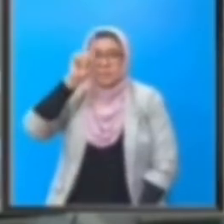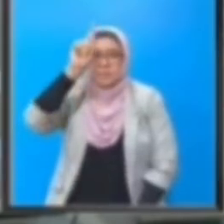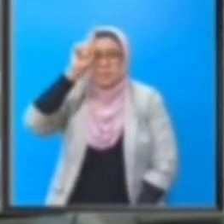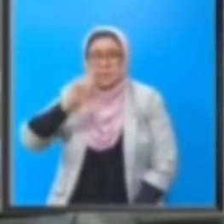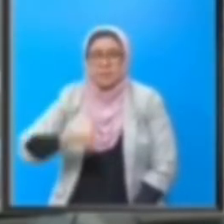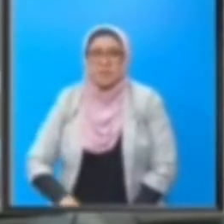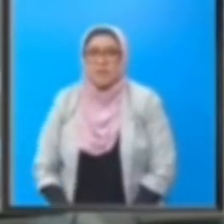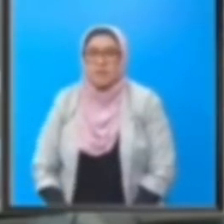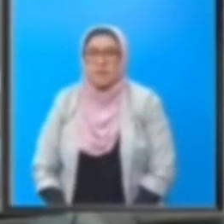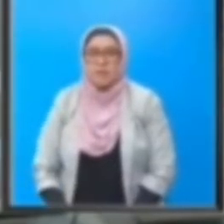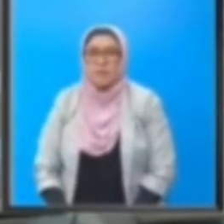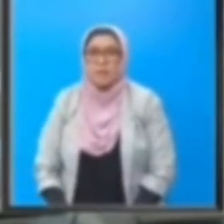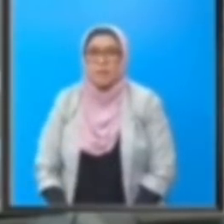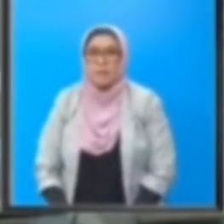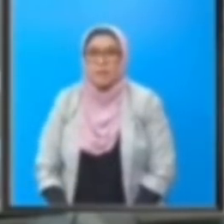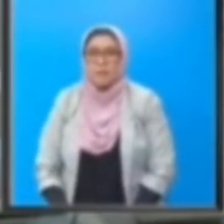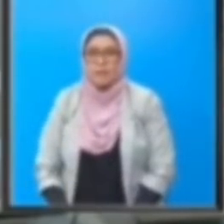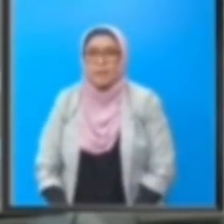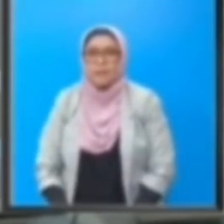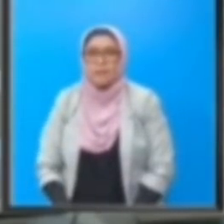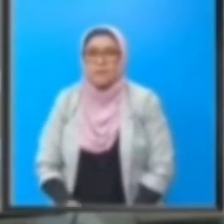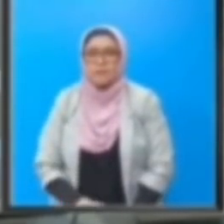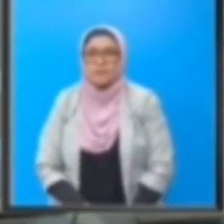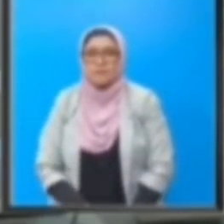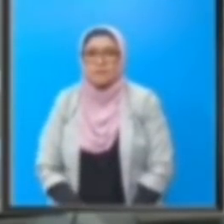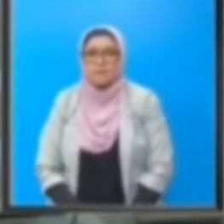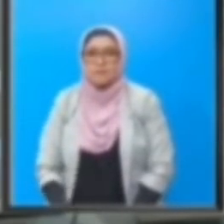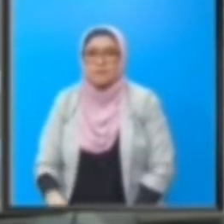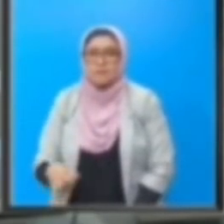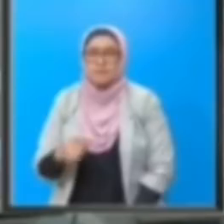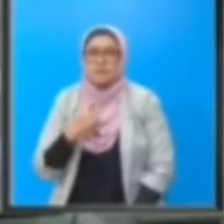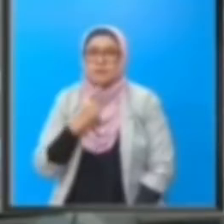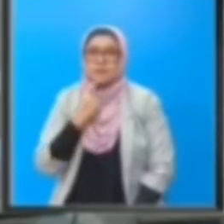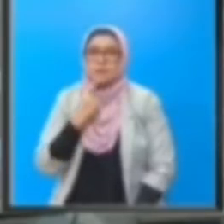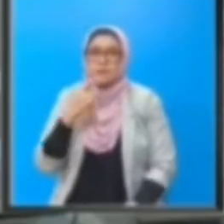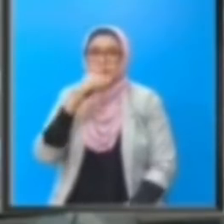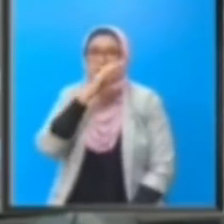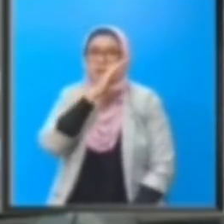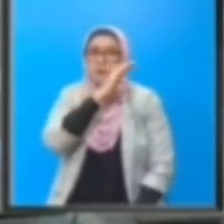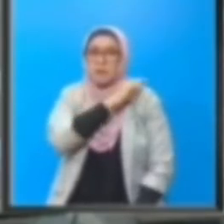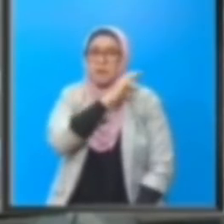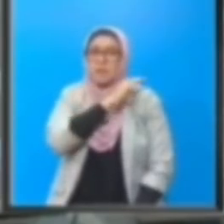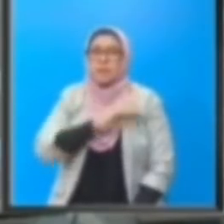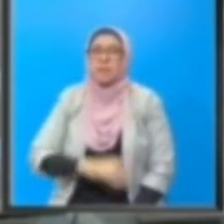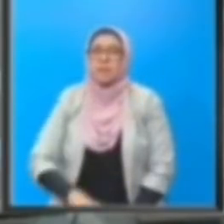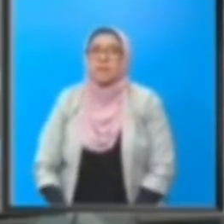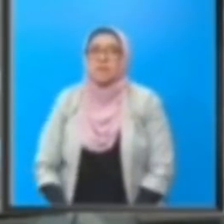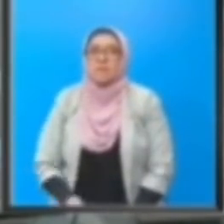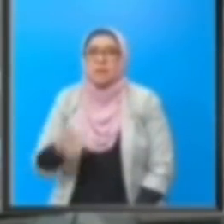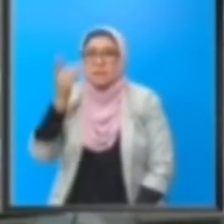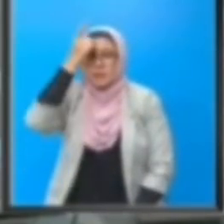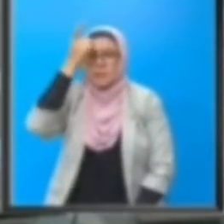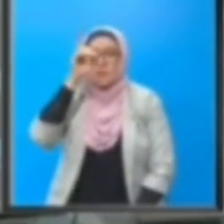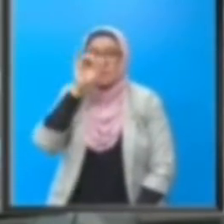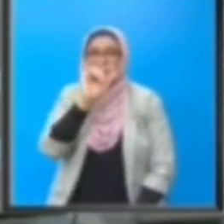Bismillahirrahmanirrahim. Datuk Speaker, Tasik Gelugok dia tidak minta maaf. Pengerusi. Datuk Speaker, you dah